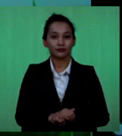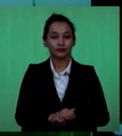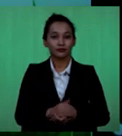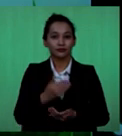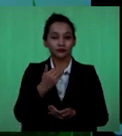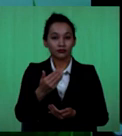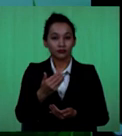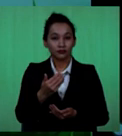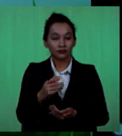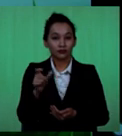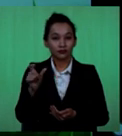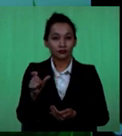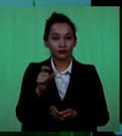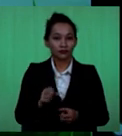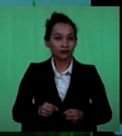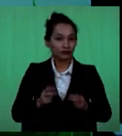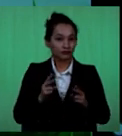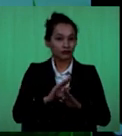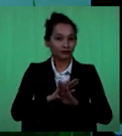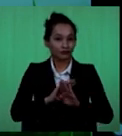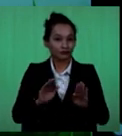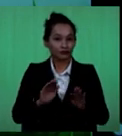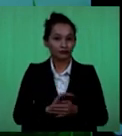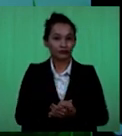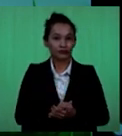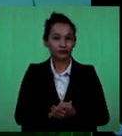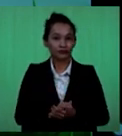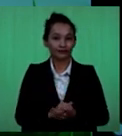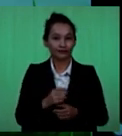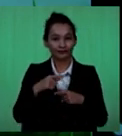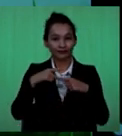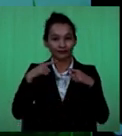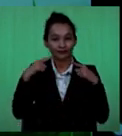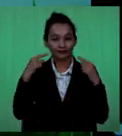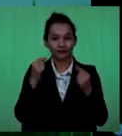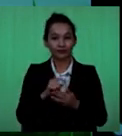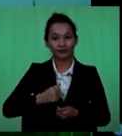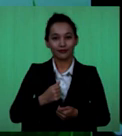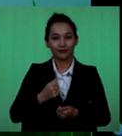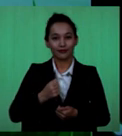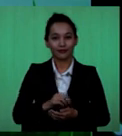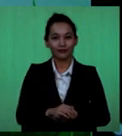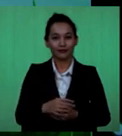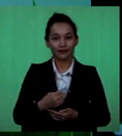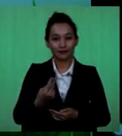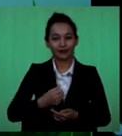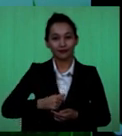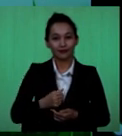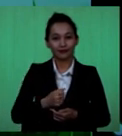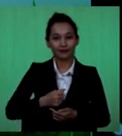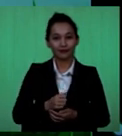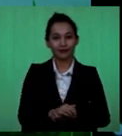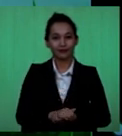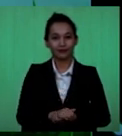Sen ham odamlarga ziyon keltirmas ekansan. Jilmayib vijirlabdi qaldirg'och. Kel, ikkalamiz do'st